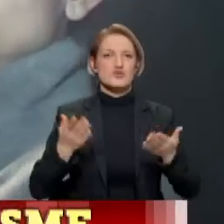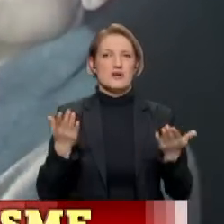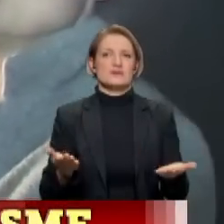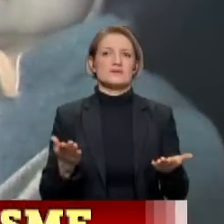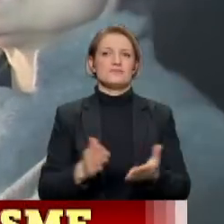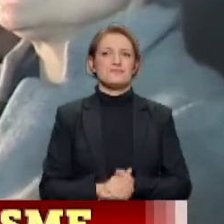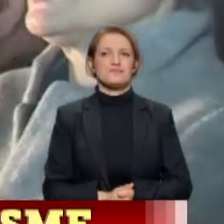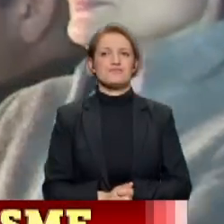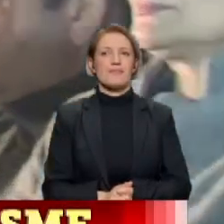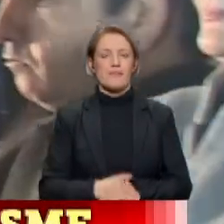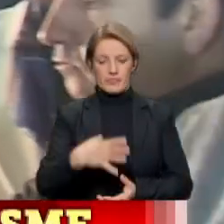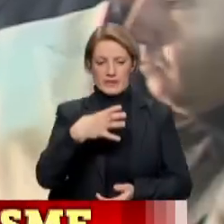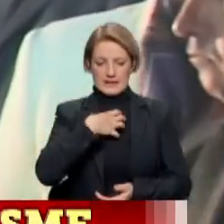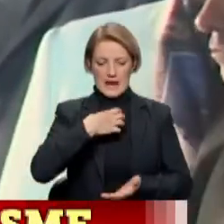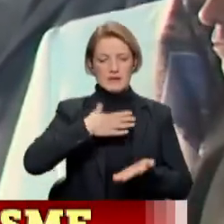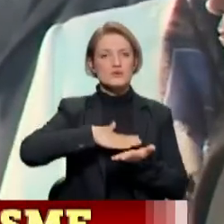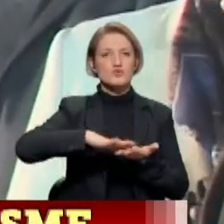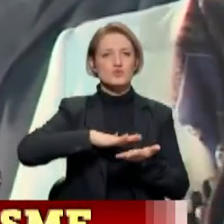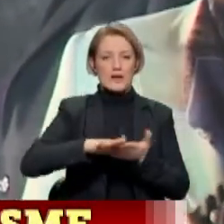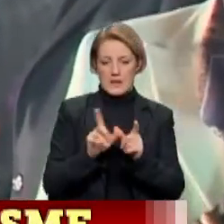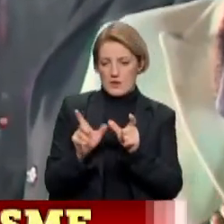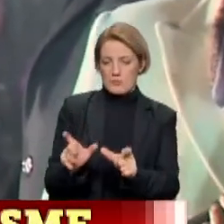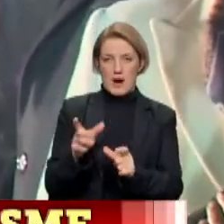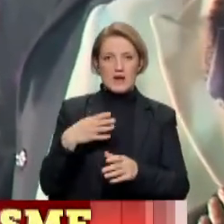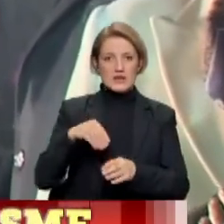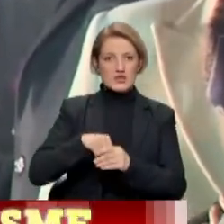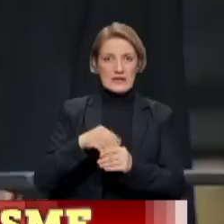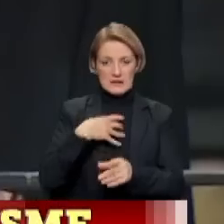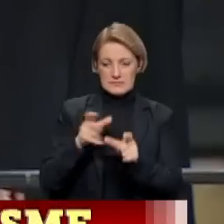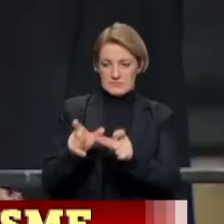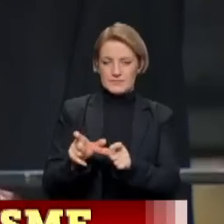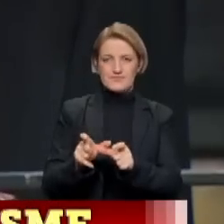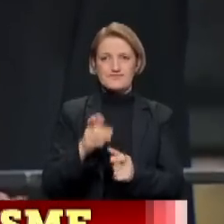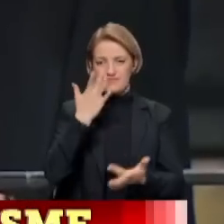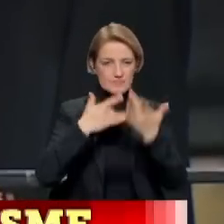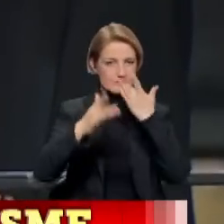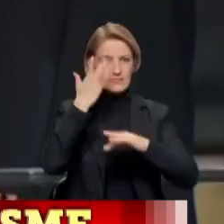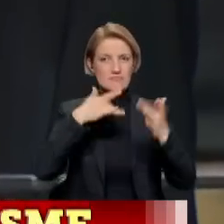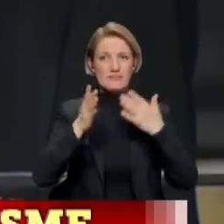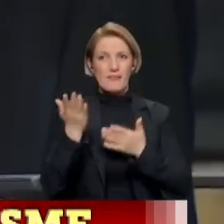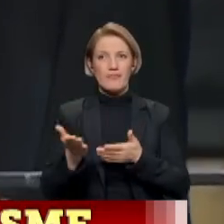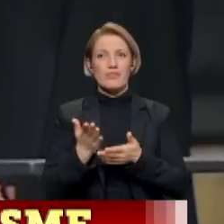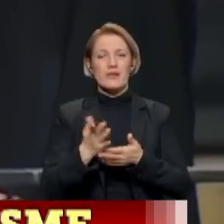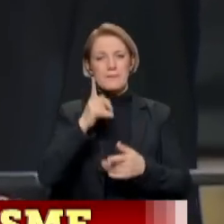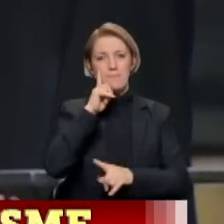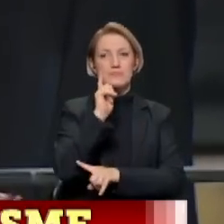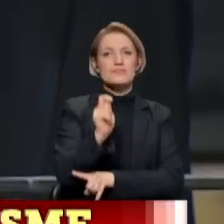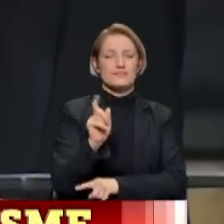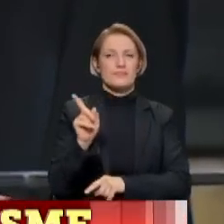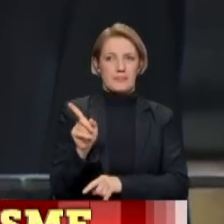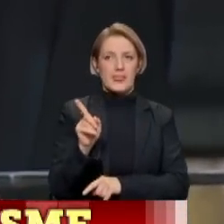bırakmışlardır. Kendi düzenlerini korumak için alevereye, dalevereye